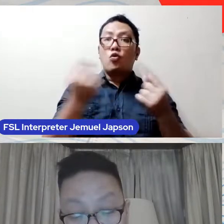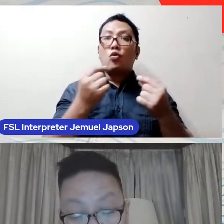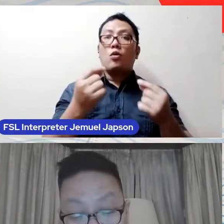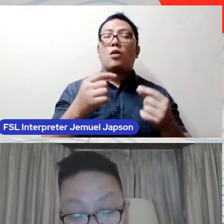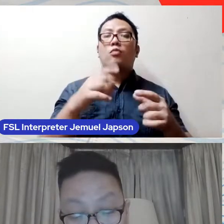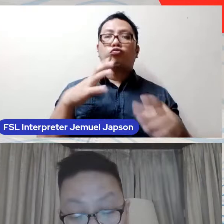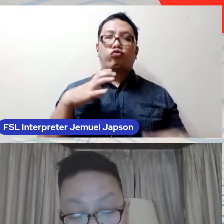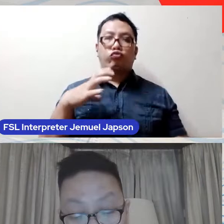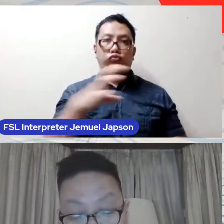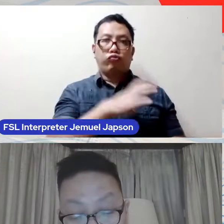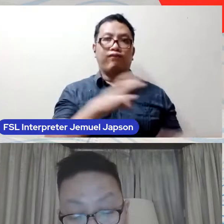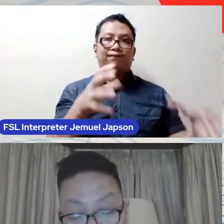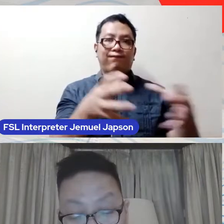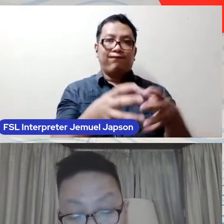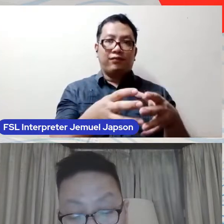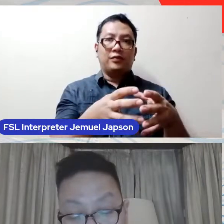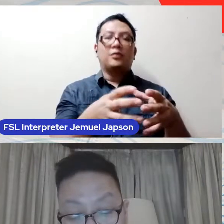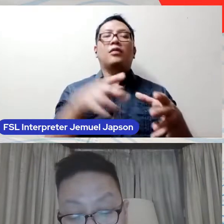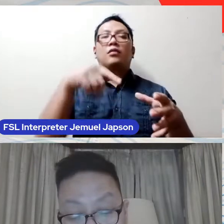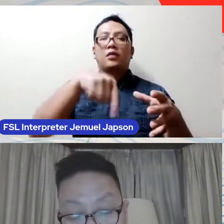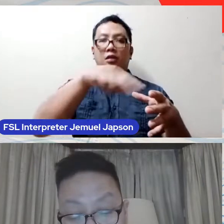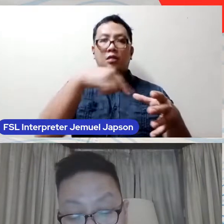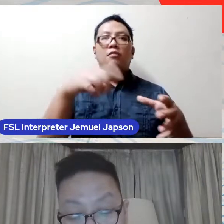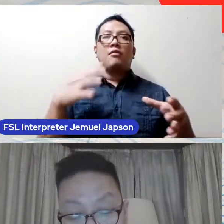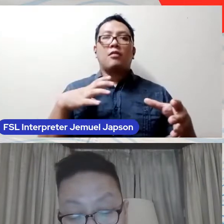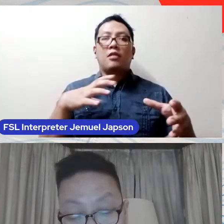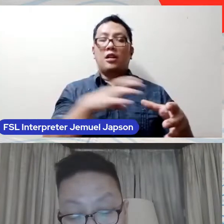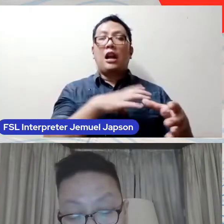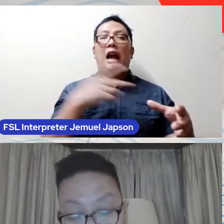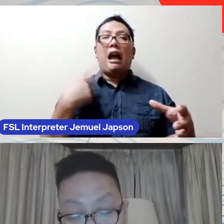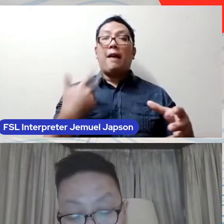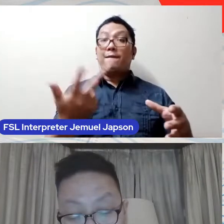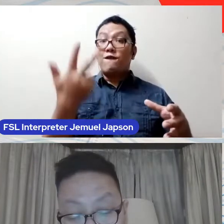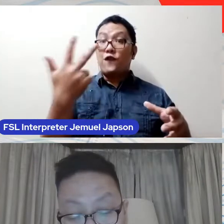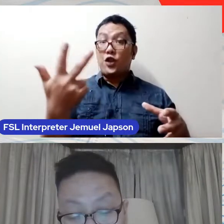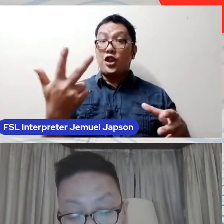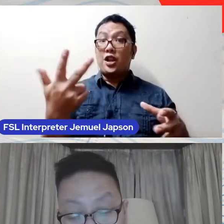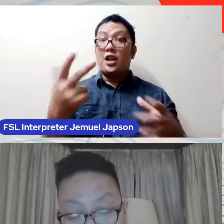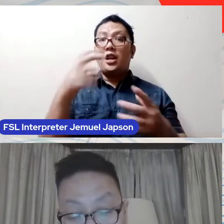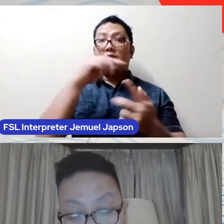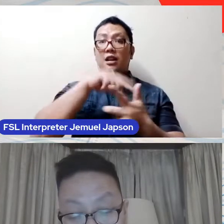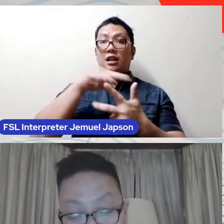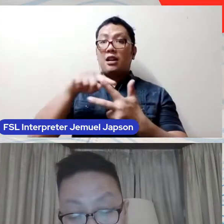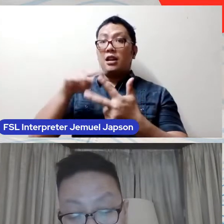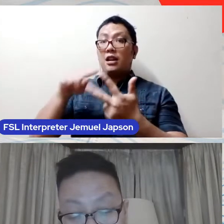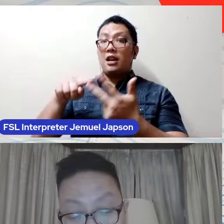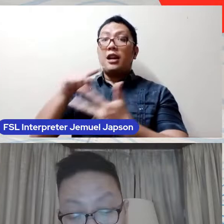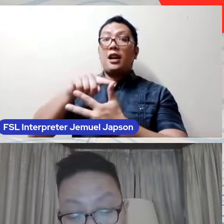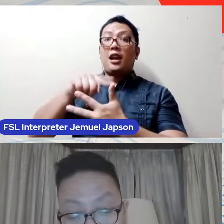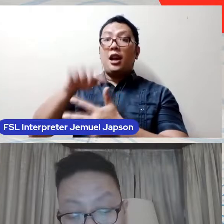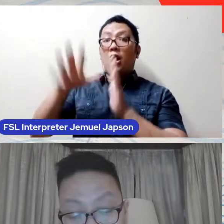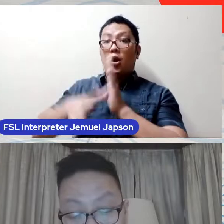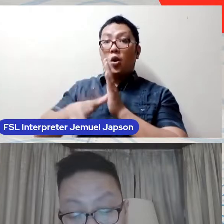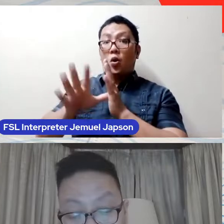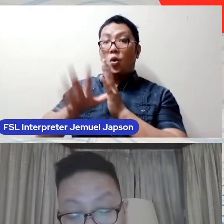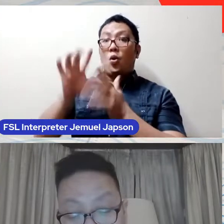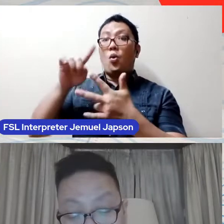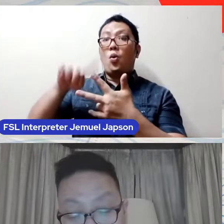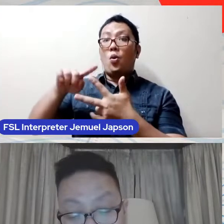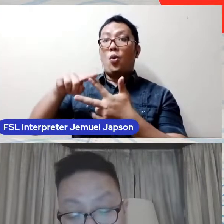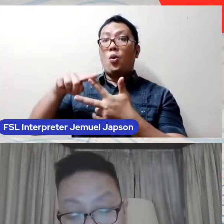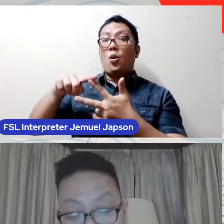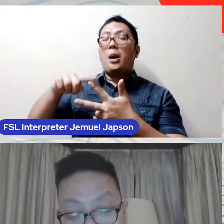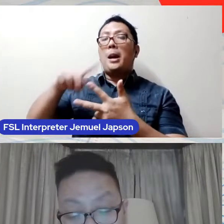Committee. So yung committee na po na yun, tatlo po ang bumubuo doon. So syempre nandyan po ang COMELEC, nandyan po ang Philippine